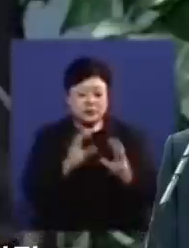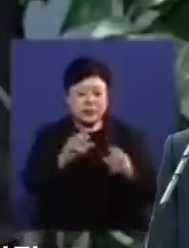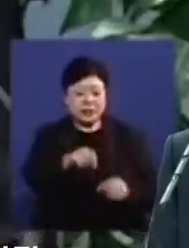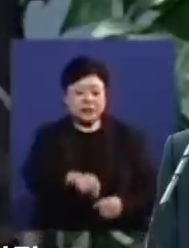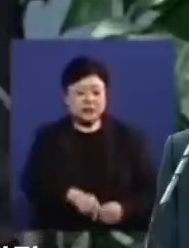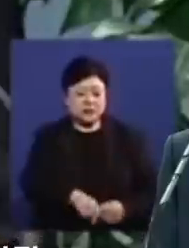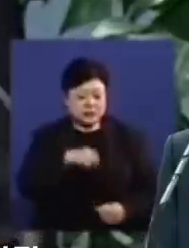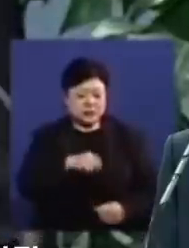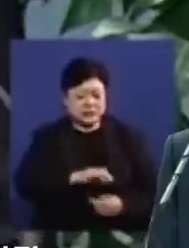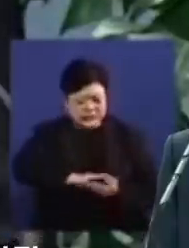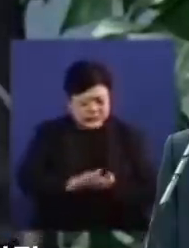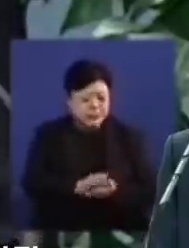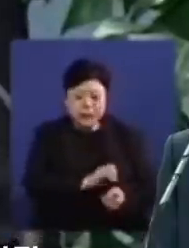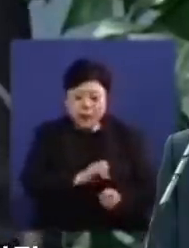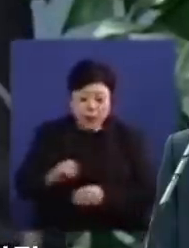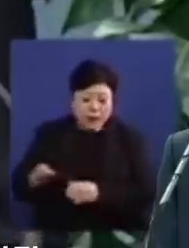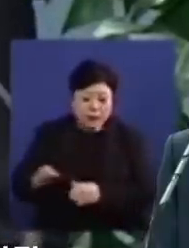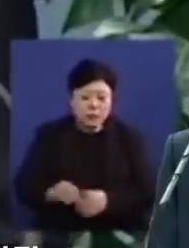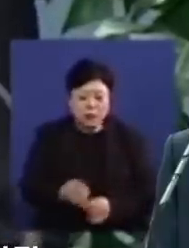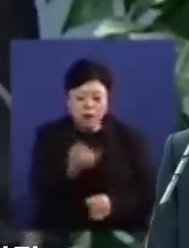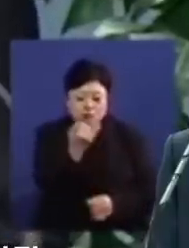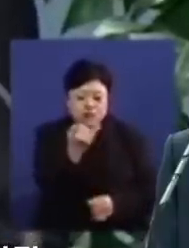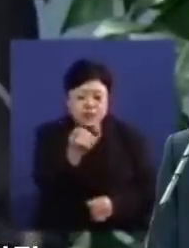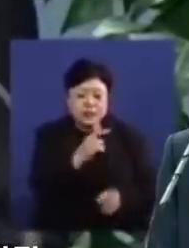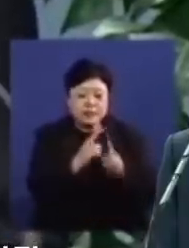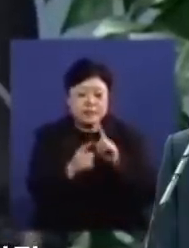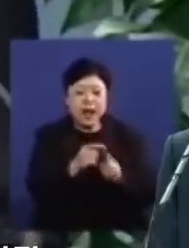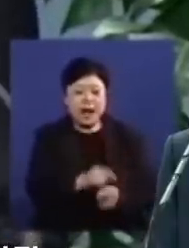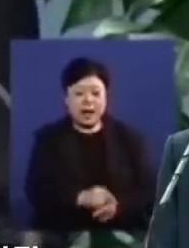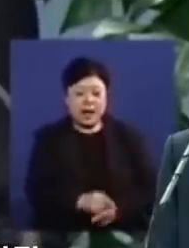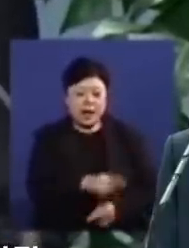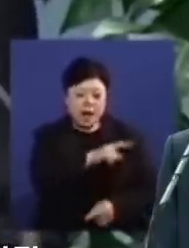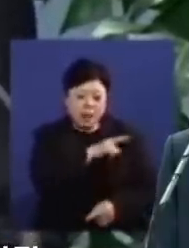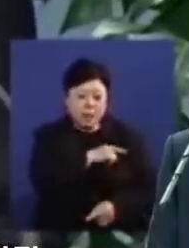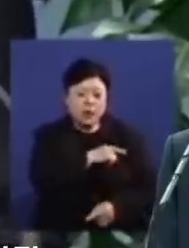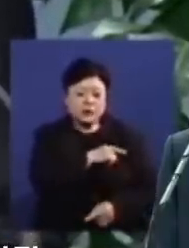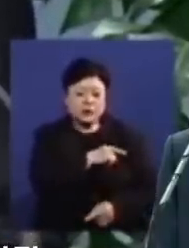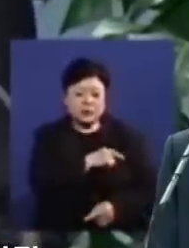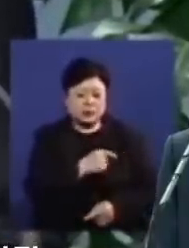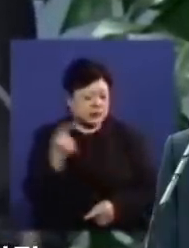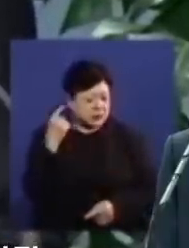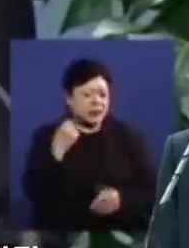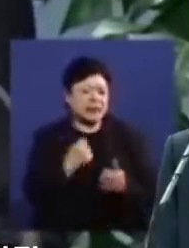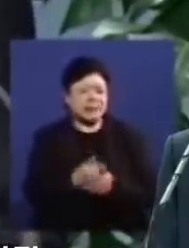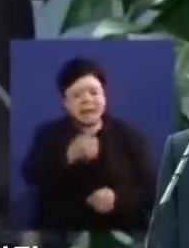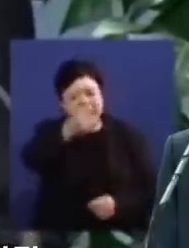일을 짓밟고 아내의 말을 먼저 들은 아담은